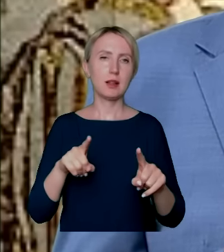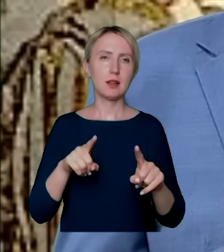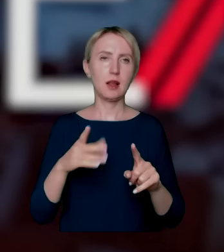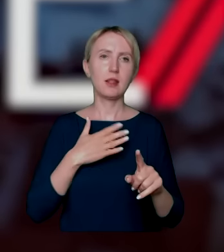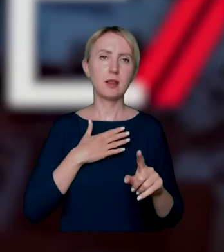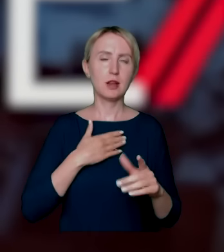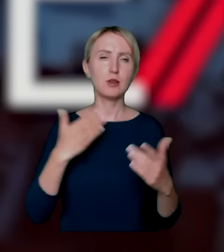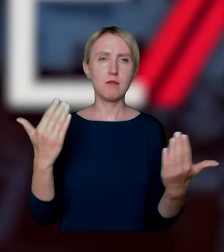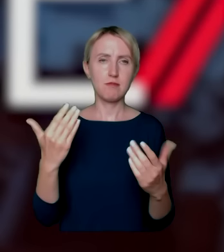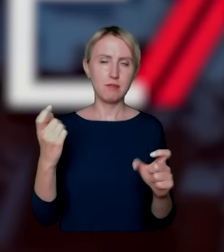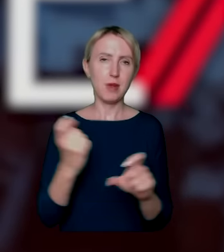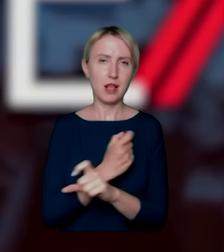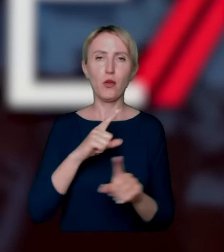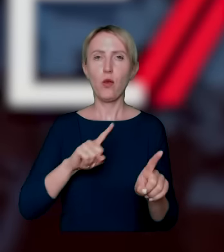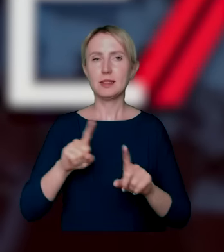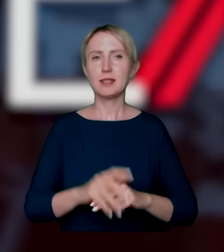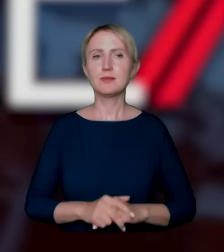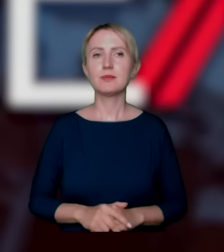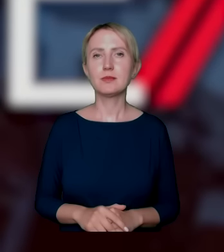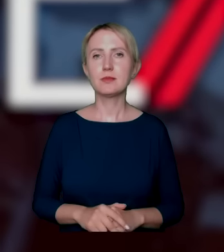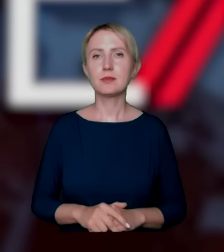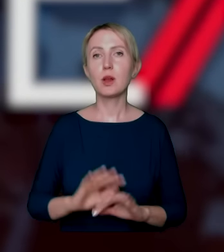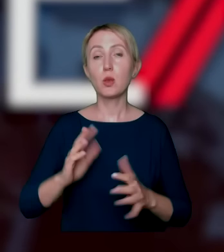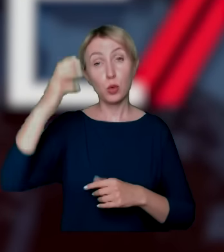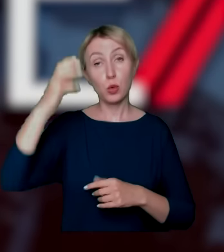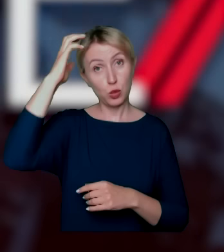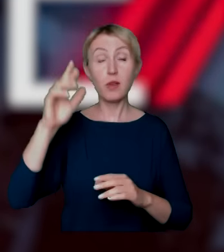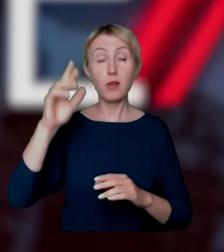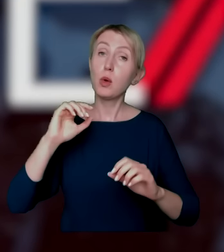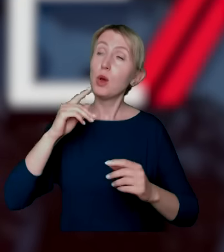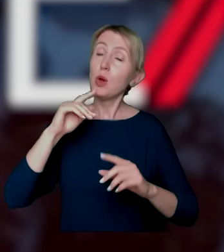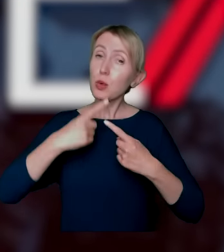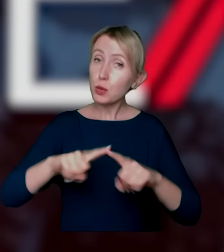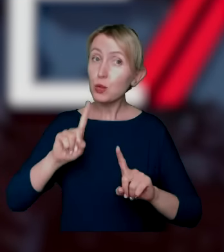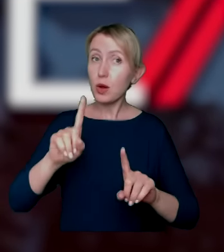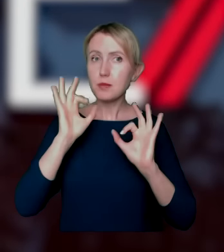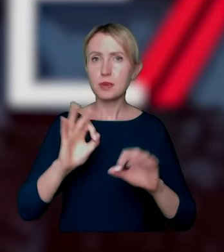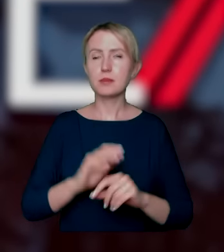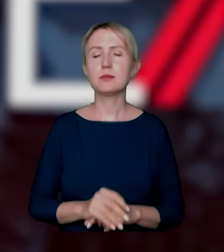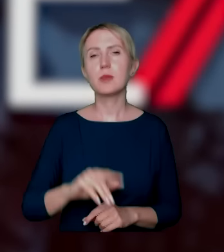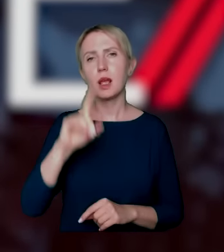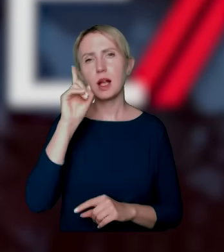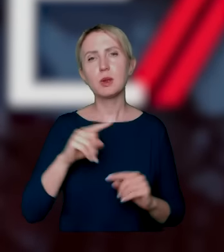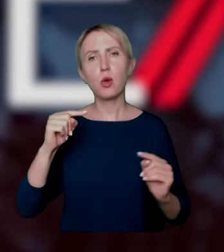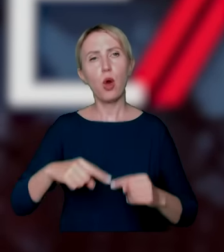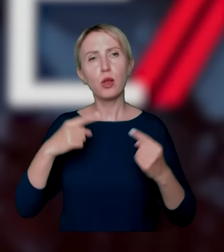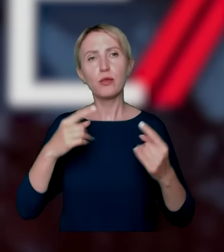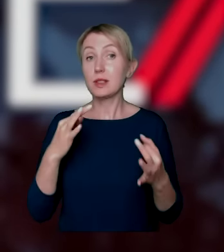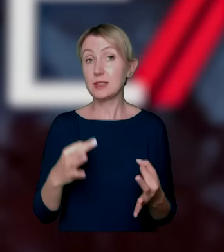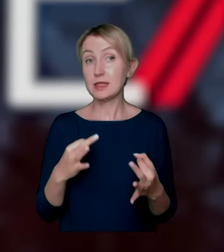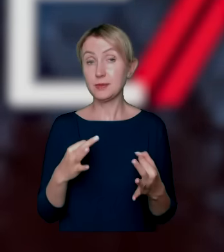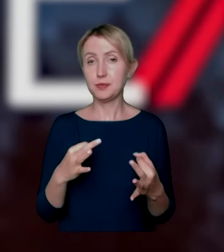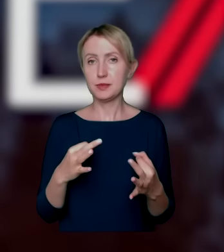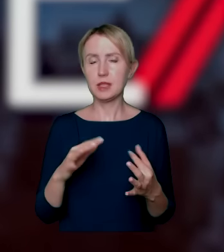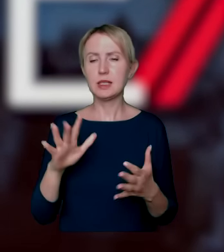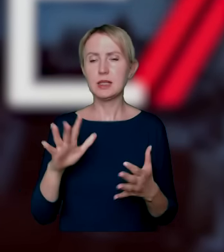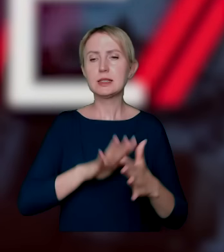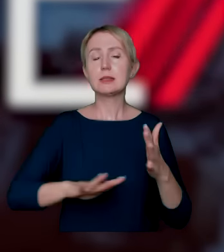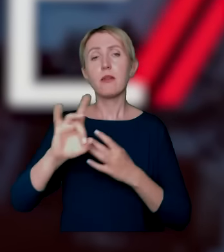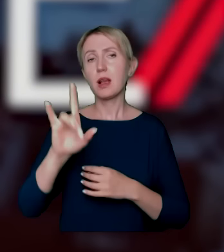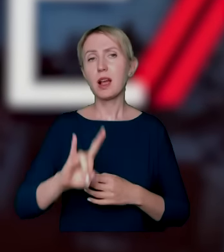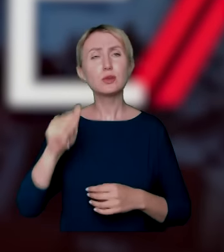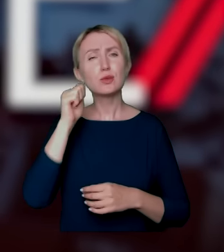państwowym. Czyli królowo krótko, ale treściwie. Teraz w Ekspresie konflikt jak najbardziej współczesny. W Strefie Gazy codziennie słyszy się